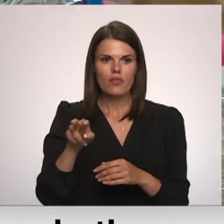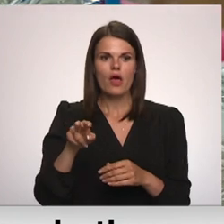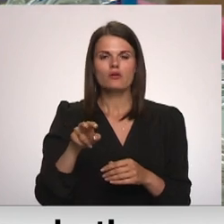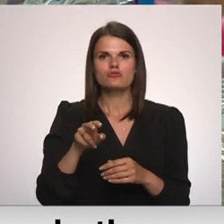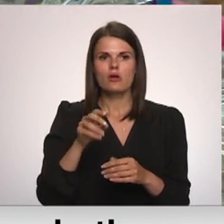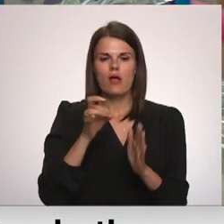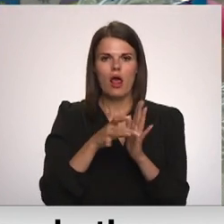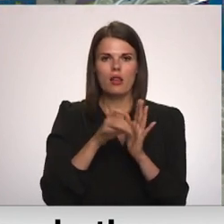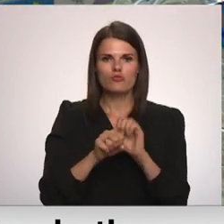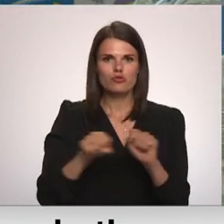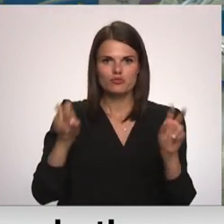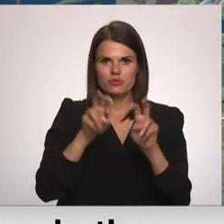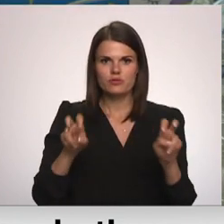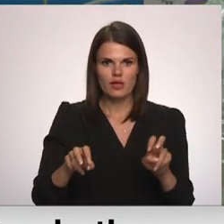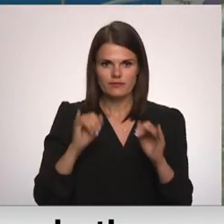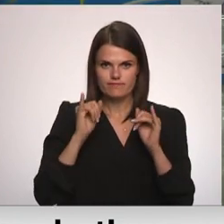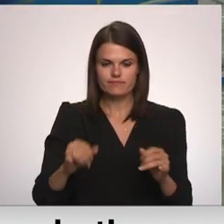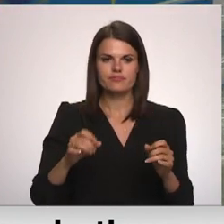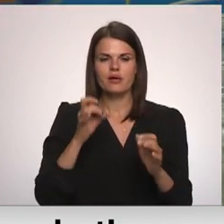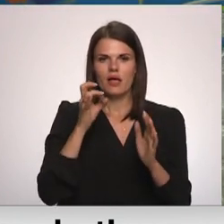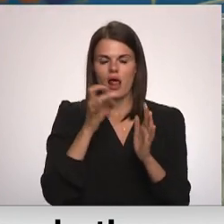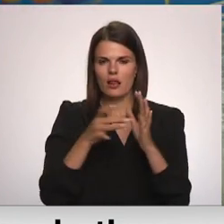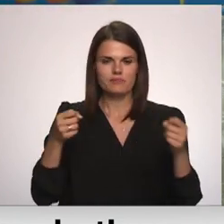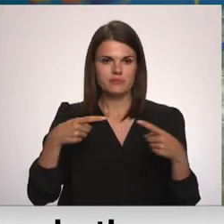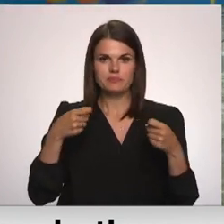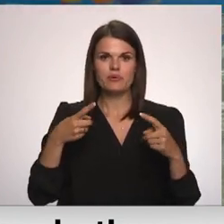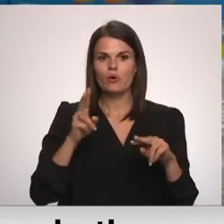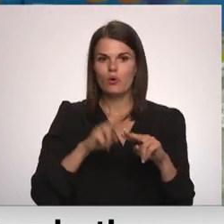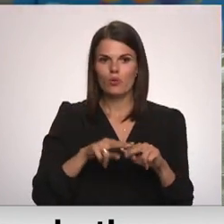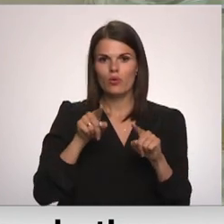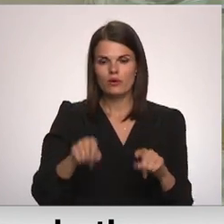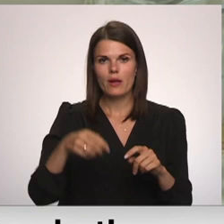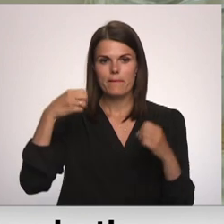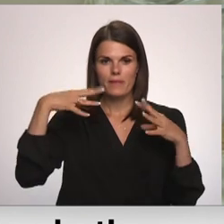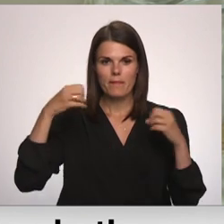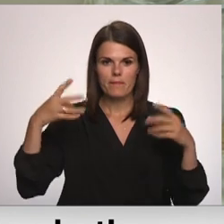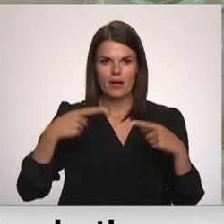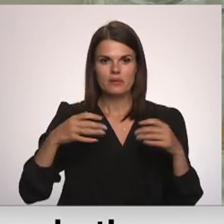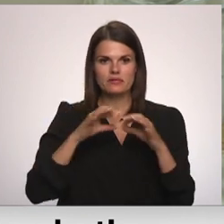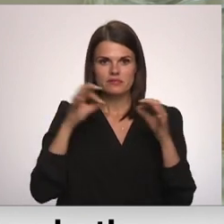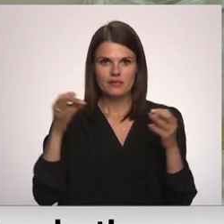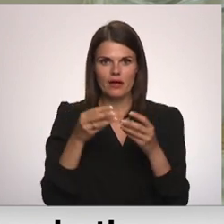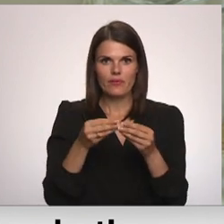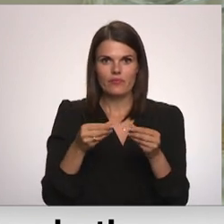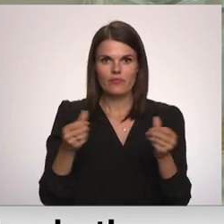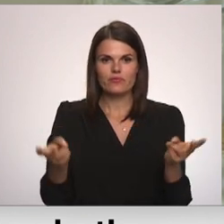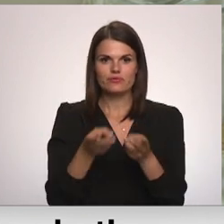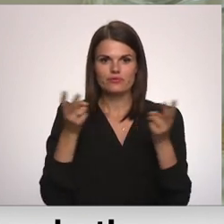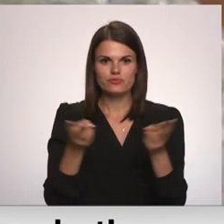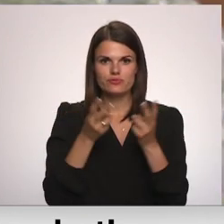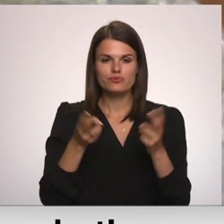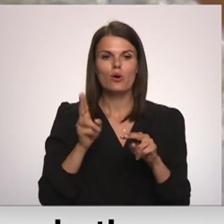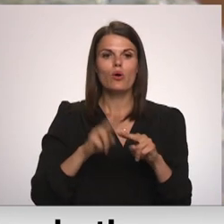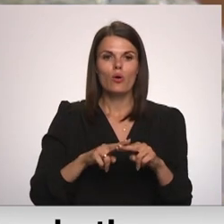neiztur elektrodrošības testu un veidojas strāvas caursite, bet piemēram šī gaismu virtene sākusi kust pārbaužu laikā. Tāpat arī